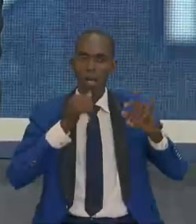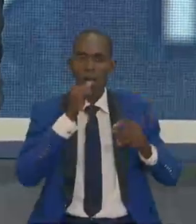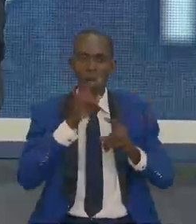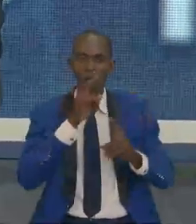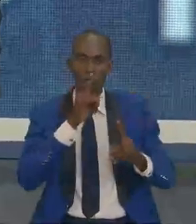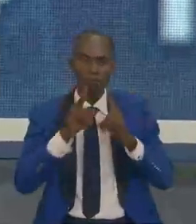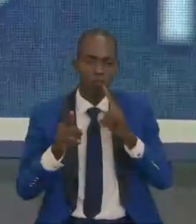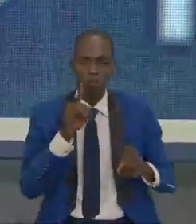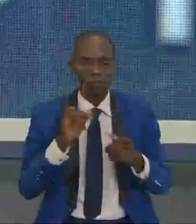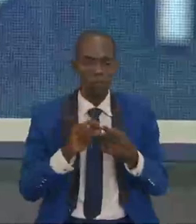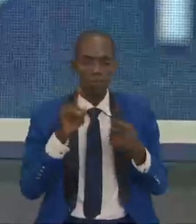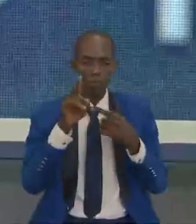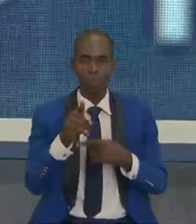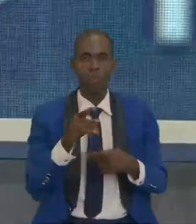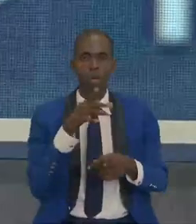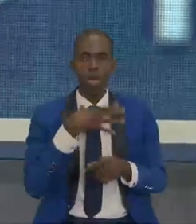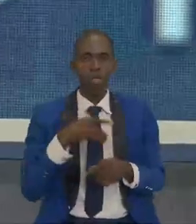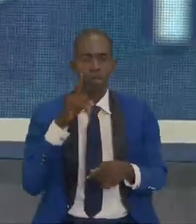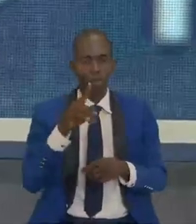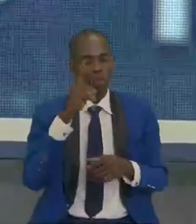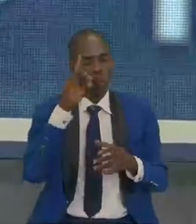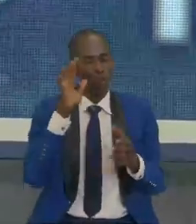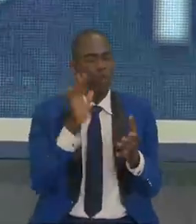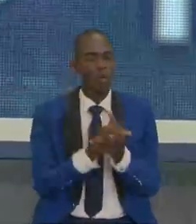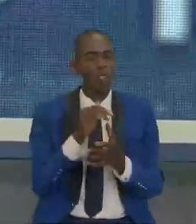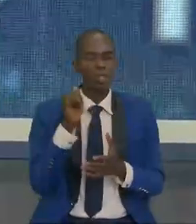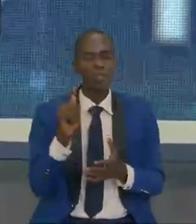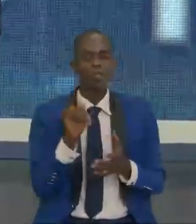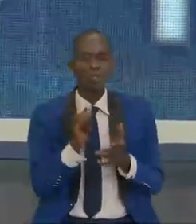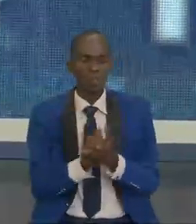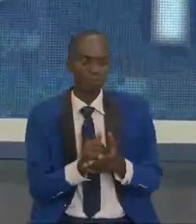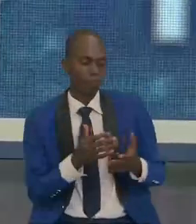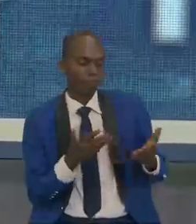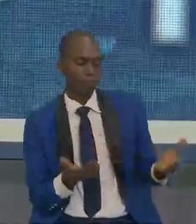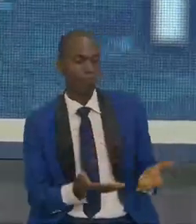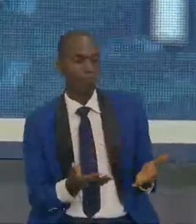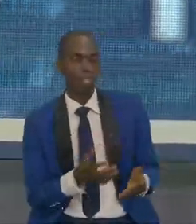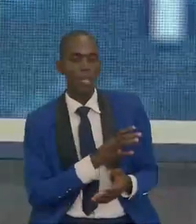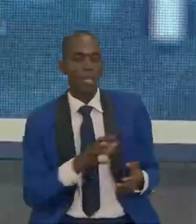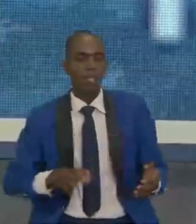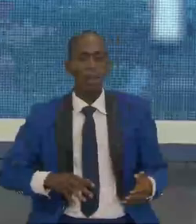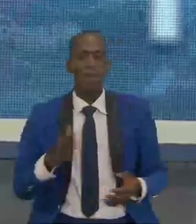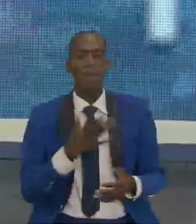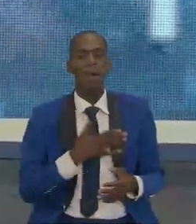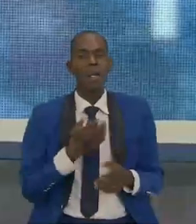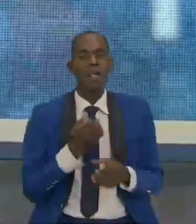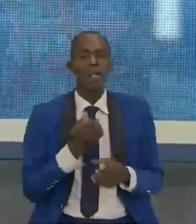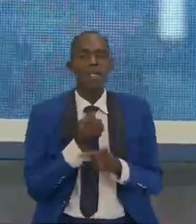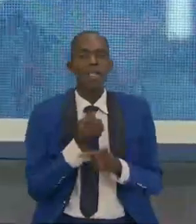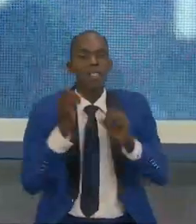qui te parle, et tu crois que c'est lui, que voici Christ, mon guérisseur,